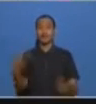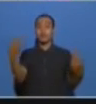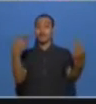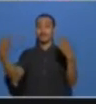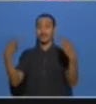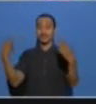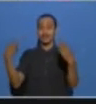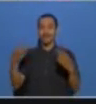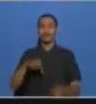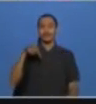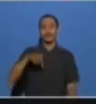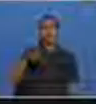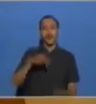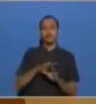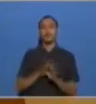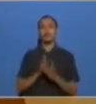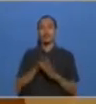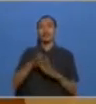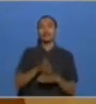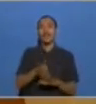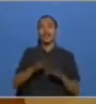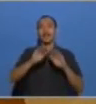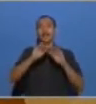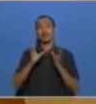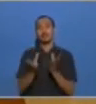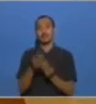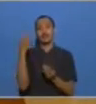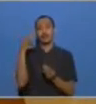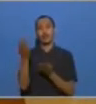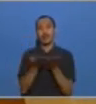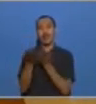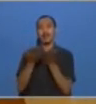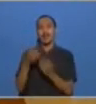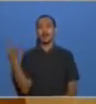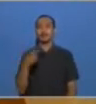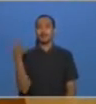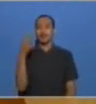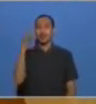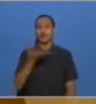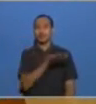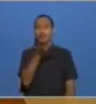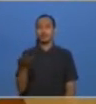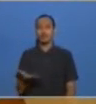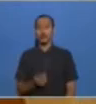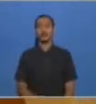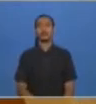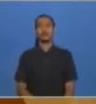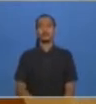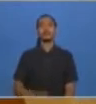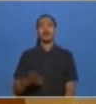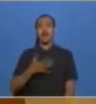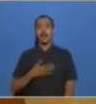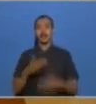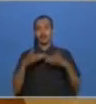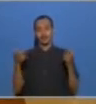kegiatan ini diselenggarakan oleh Proyek Inclusive Access to Multisectoral Services and Assistance for Everyone atau IMSAFE yang dilaksanakan oleh Humanity